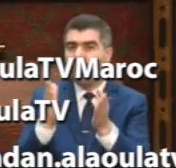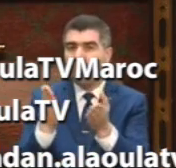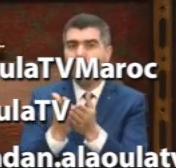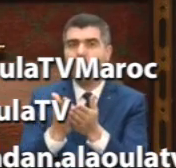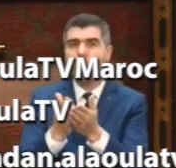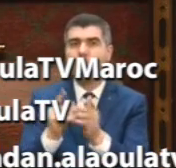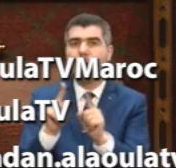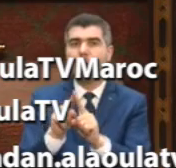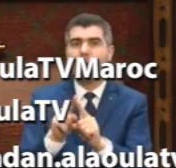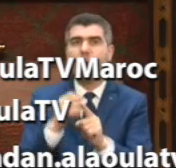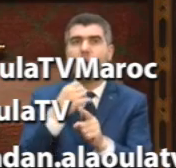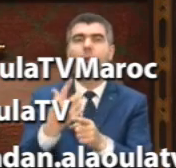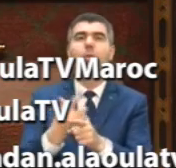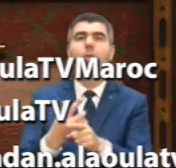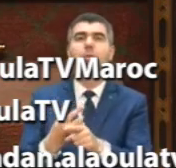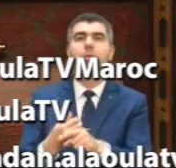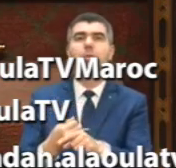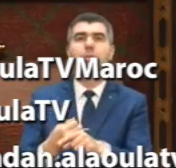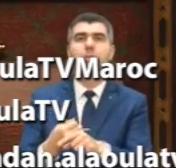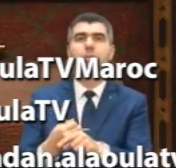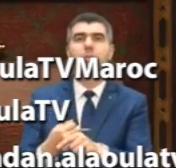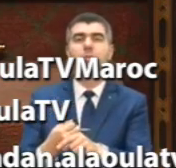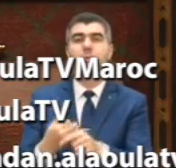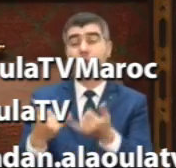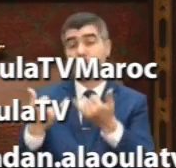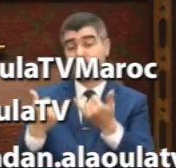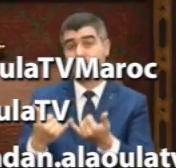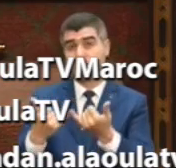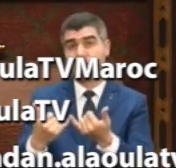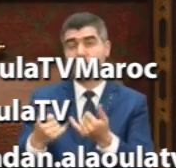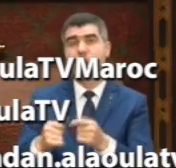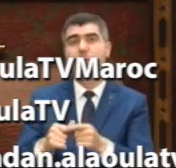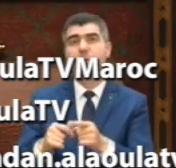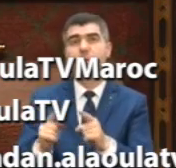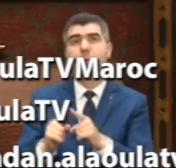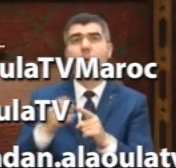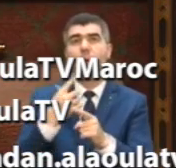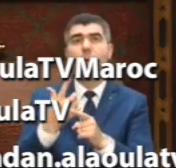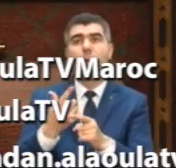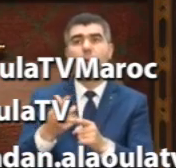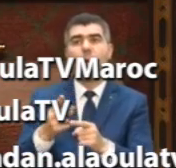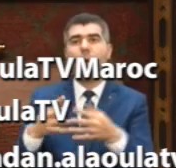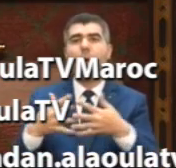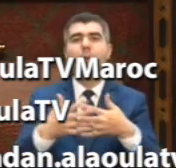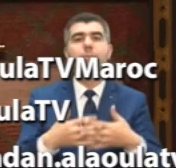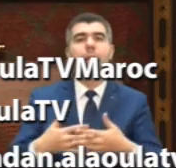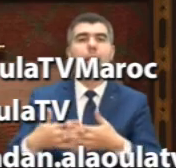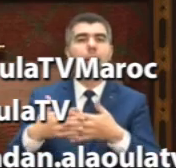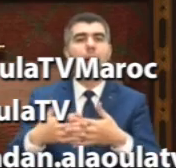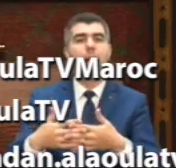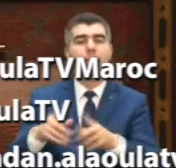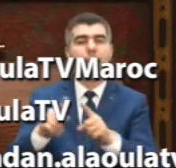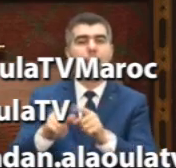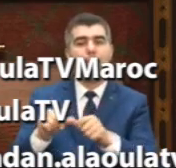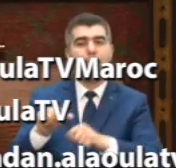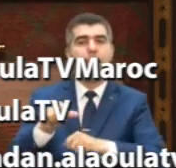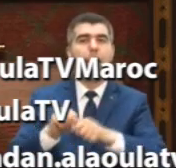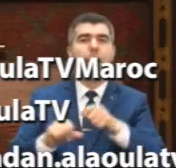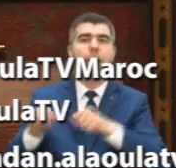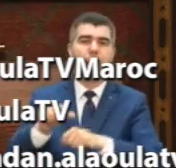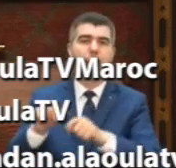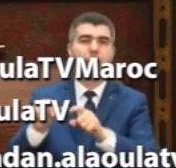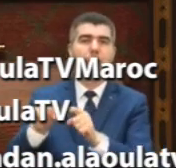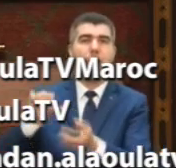الطارئة كالتي حدثت عقب يعني القرار ديال الأمريكي ودول أخرى بتحويل يعني